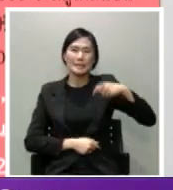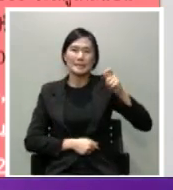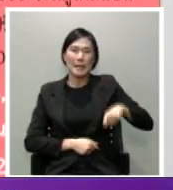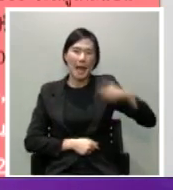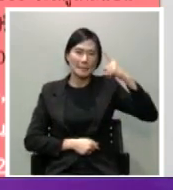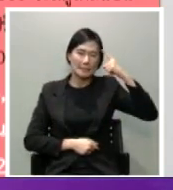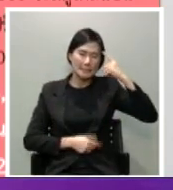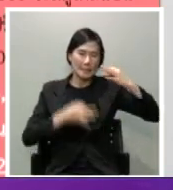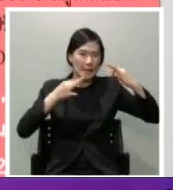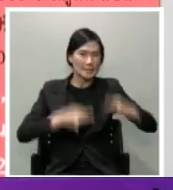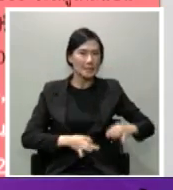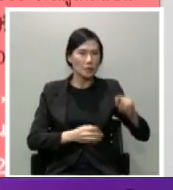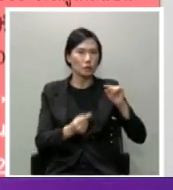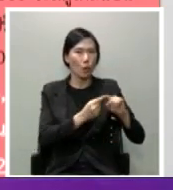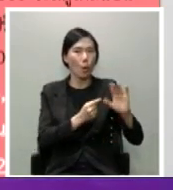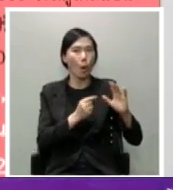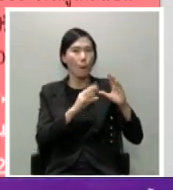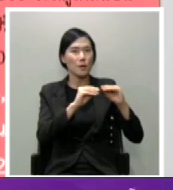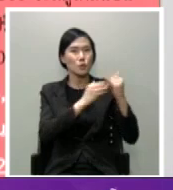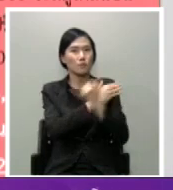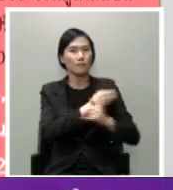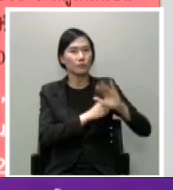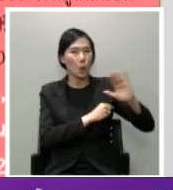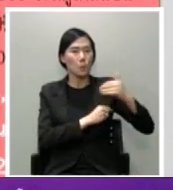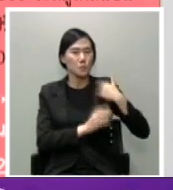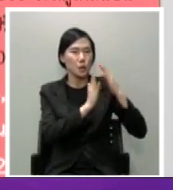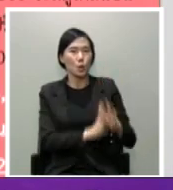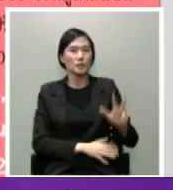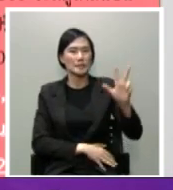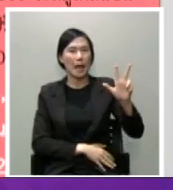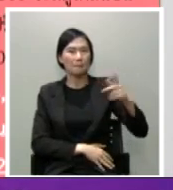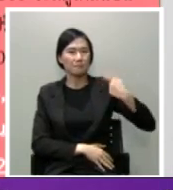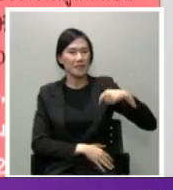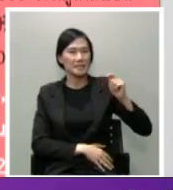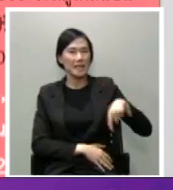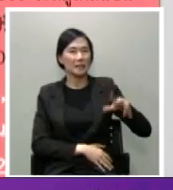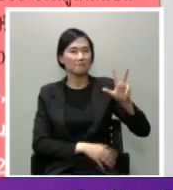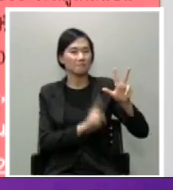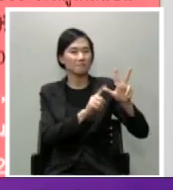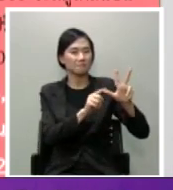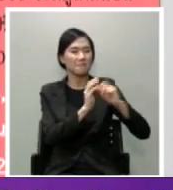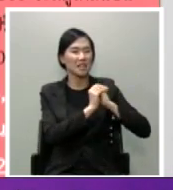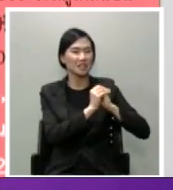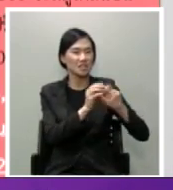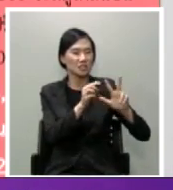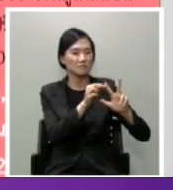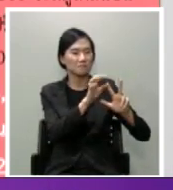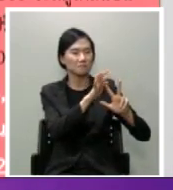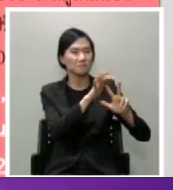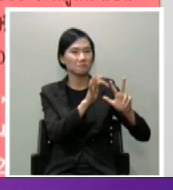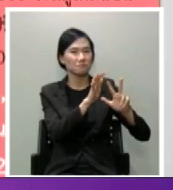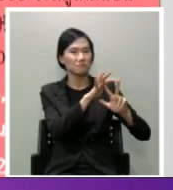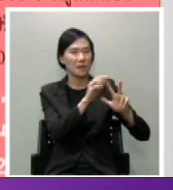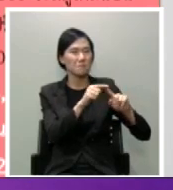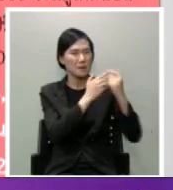สินใน Appellate Body มี3คนคนหนึ่งมาจากจีนอีก2คนมาจาก2